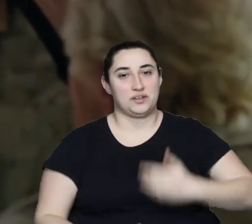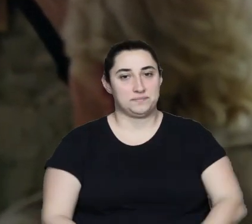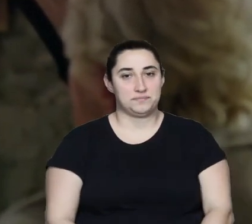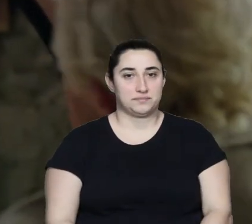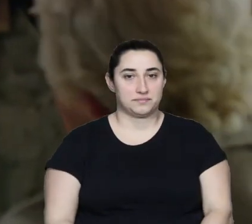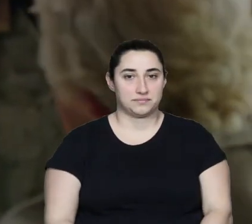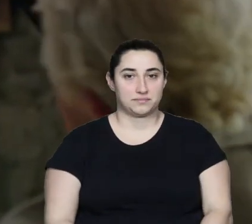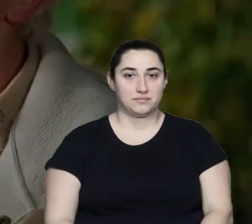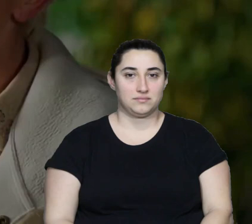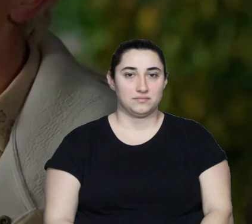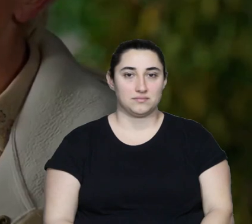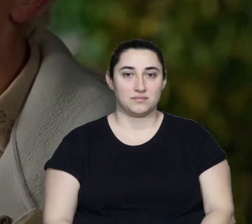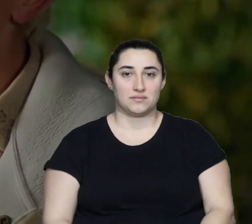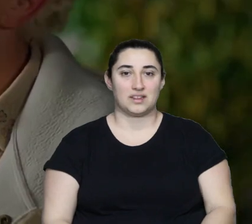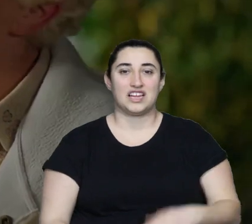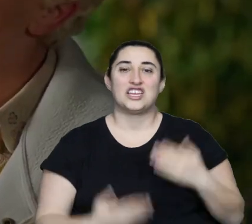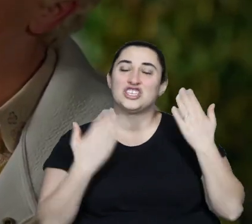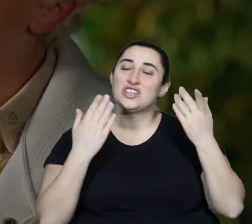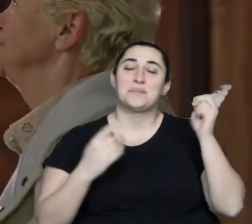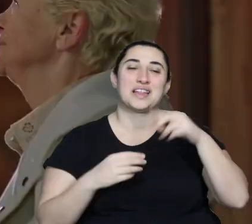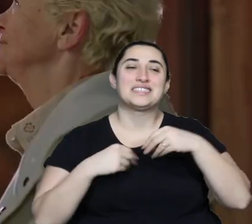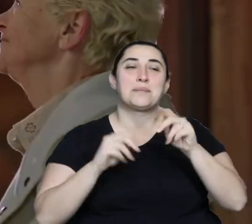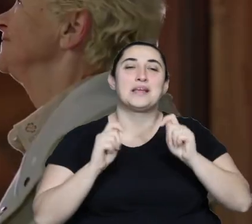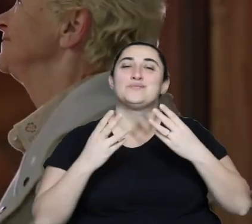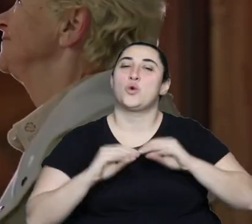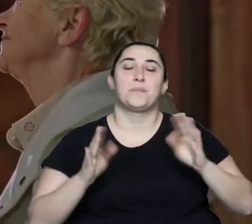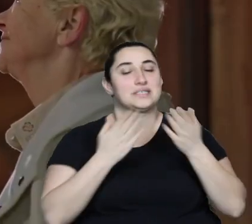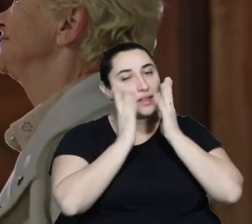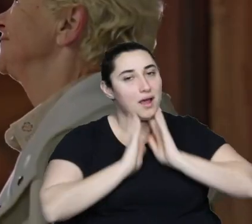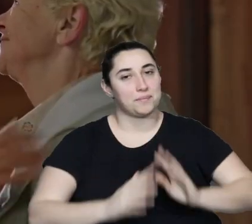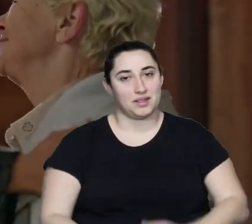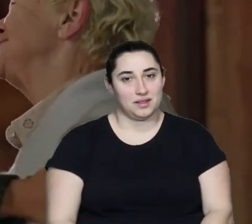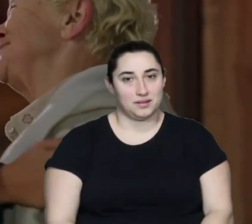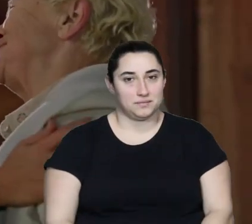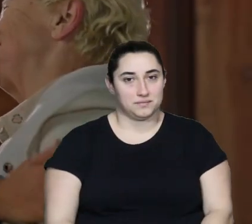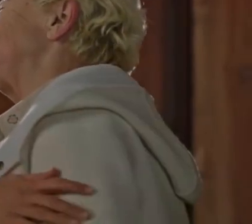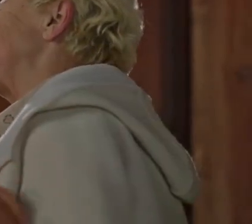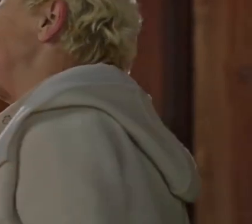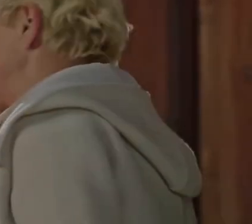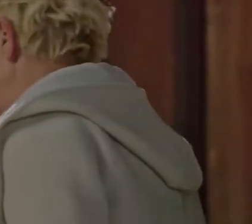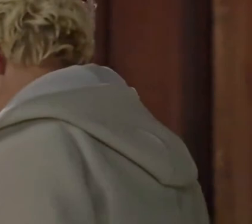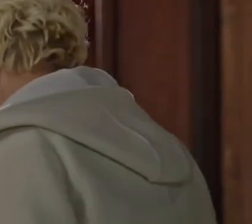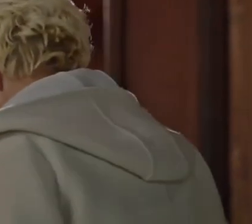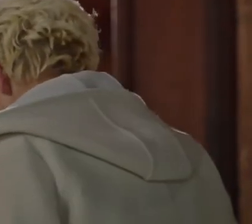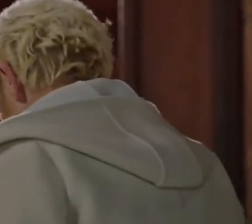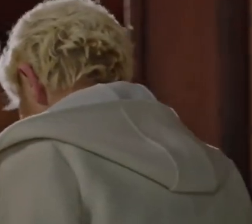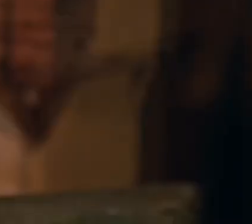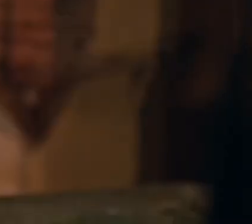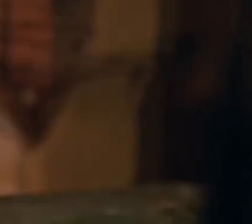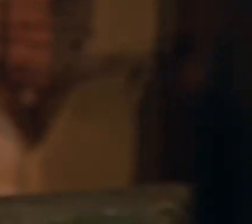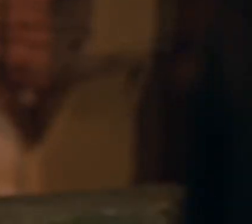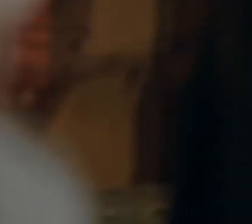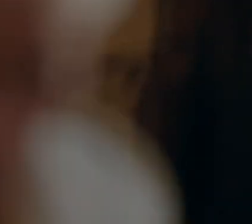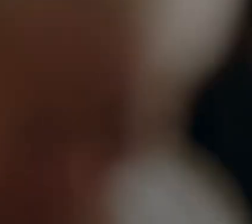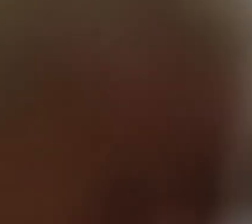yatmış olur. Allah bir daha satmak zorunda bırakmasın. Amin. Yan taraftaki tabelada Hisar Konağı yazılı.